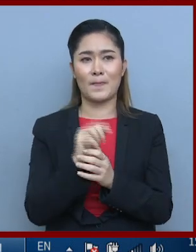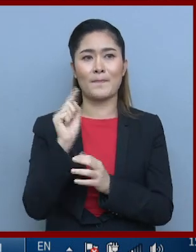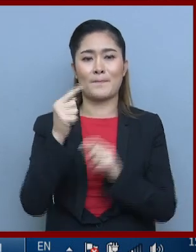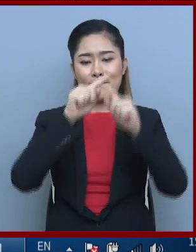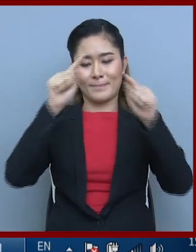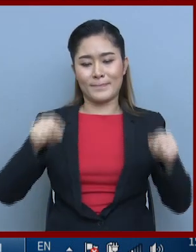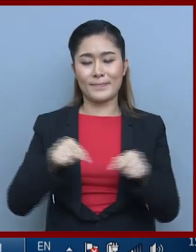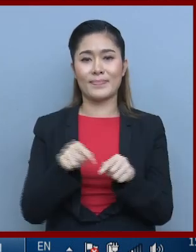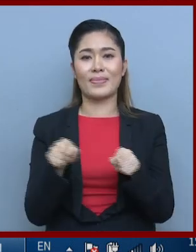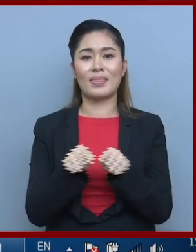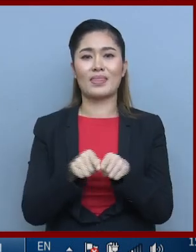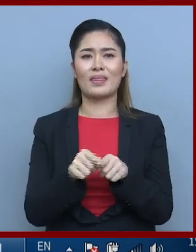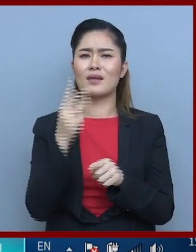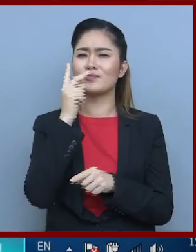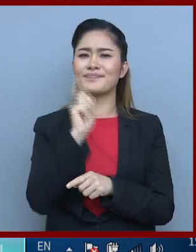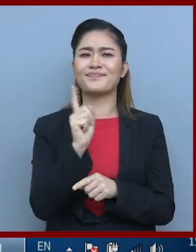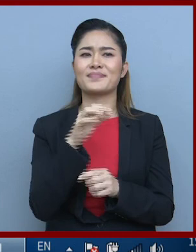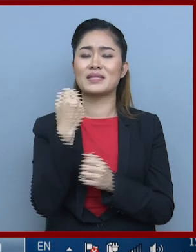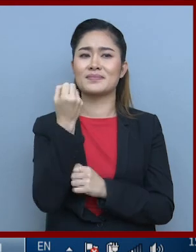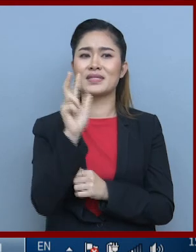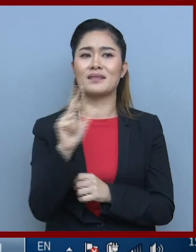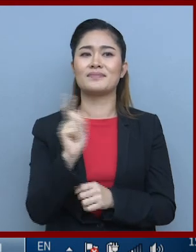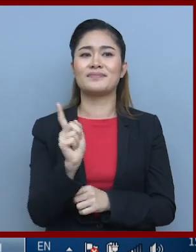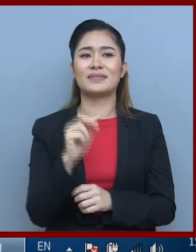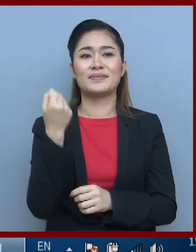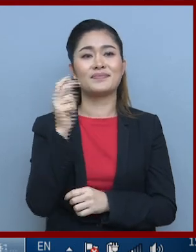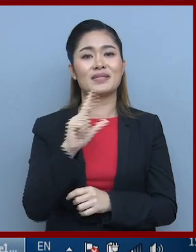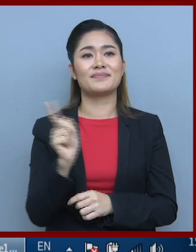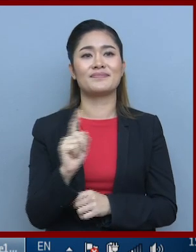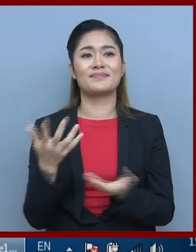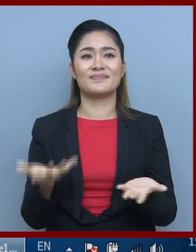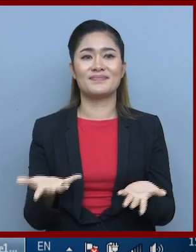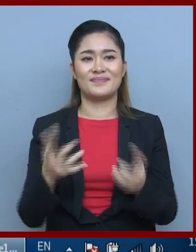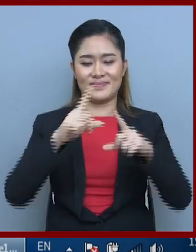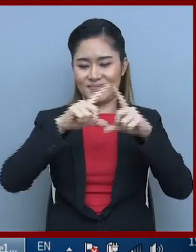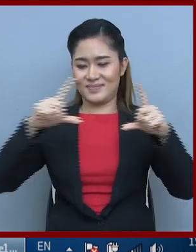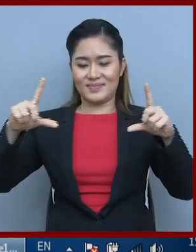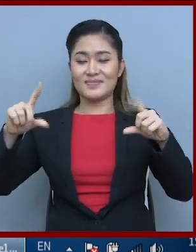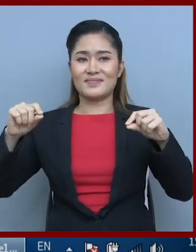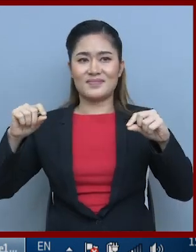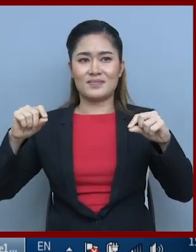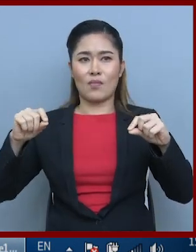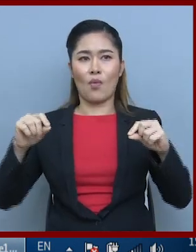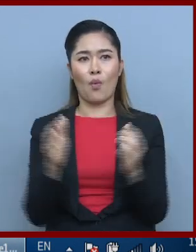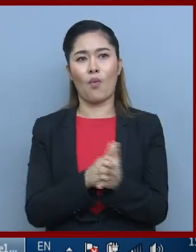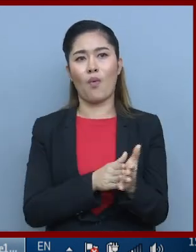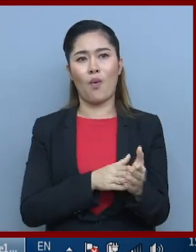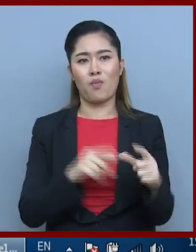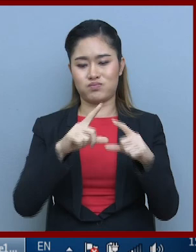เหมือนเดิมดูซิหน้าตาใบงาน13เป็นยังไงนี่โอ้อันนี้ยา